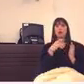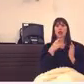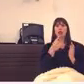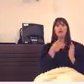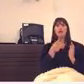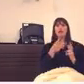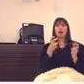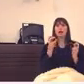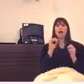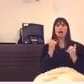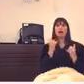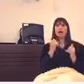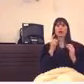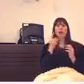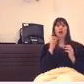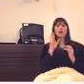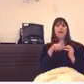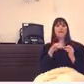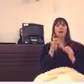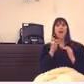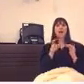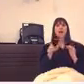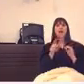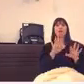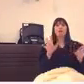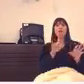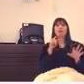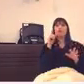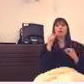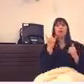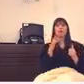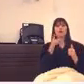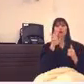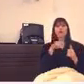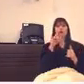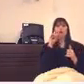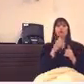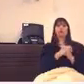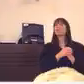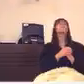שהעירייה כן דואגת גם לאלה בלי שאתם יודעים, עכשיו אתם גם יודעים, אוקיי?